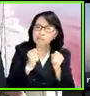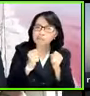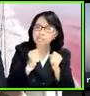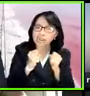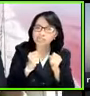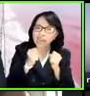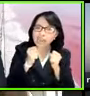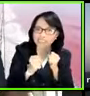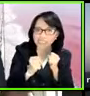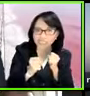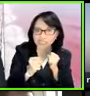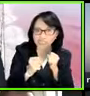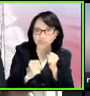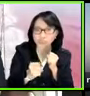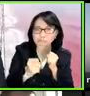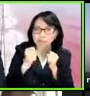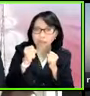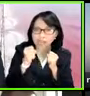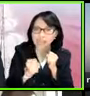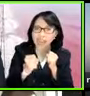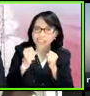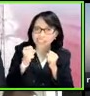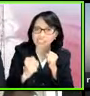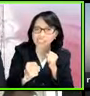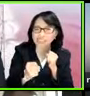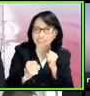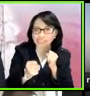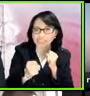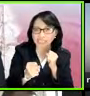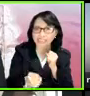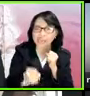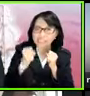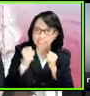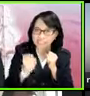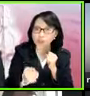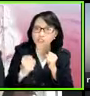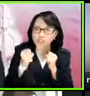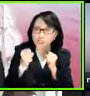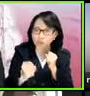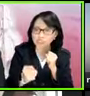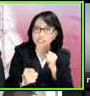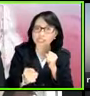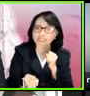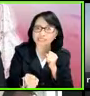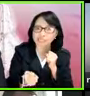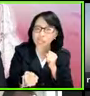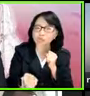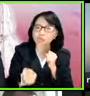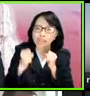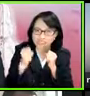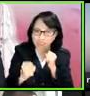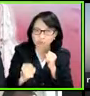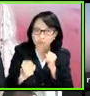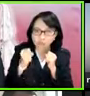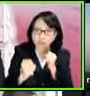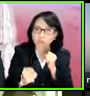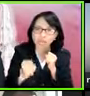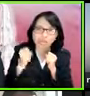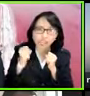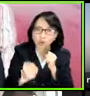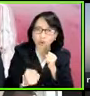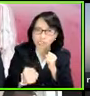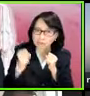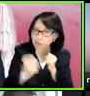kita mengenal rahasia Kristus sebagai ajaran yang sehat soundfren yang selalu diagung-agungkan